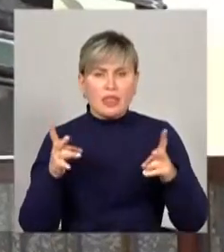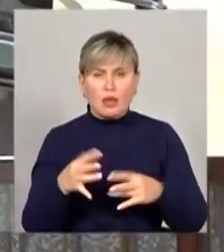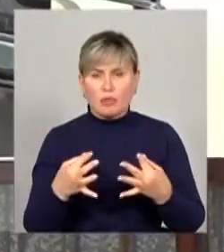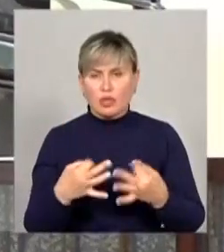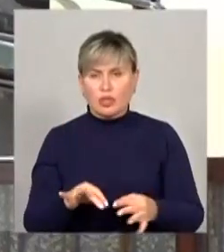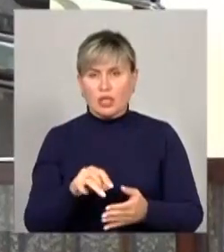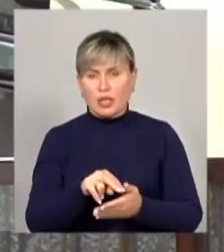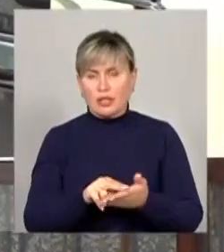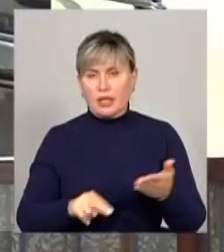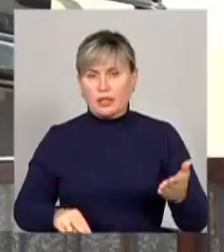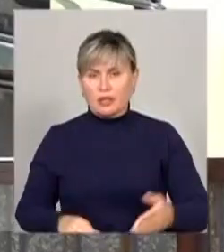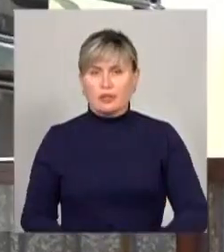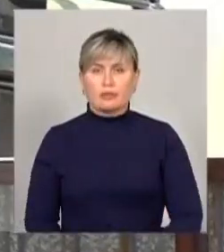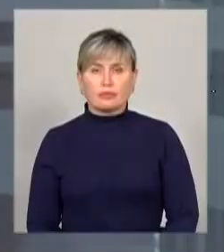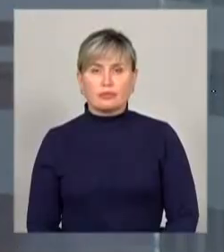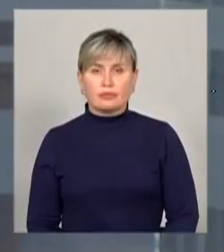и лицензий.